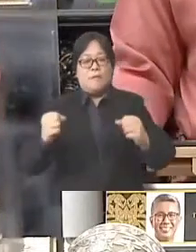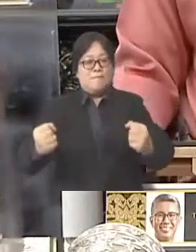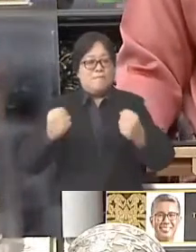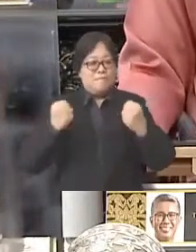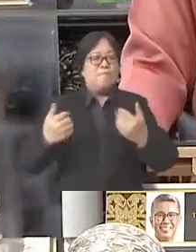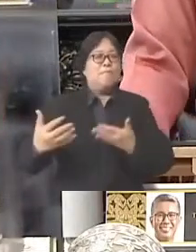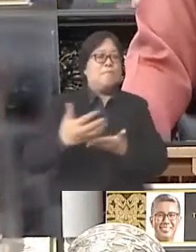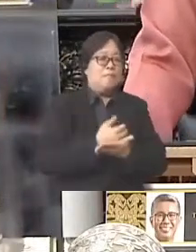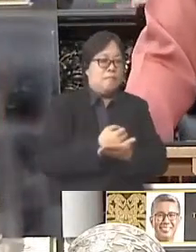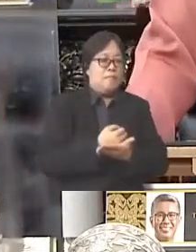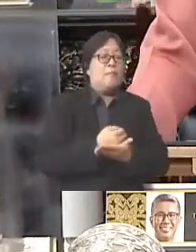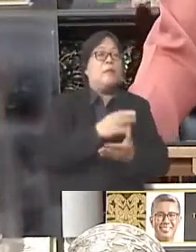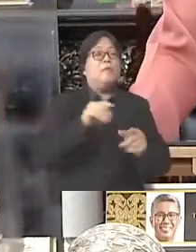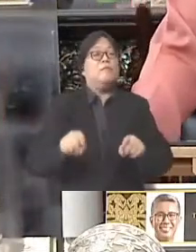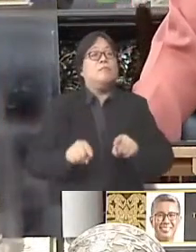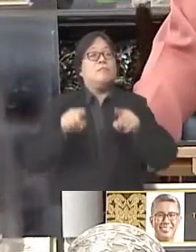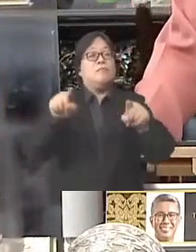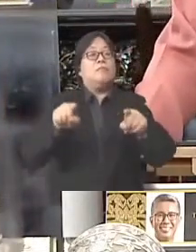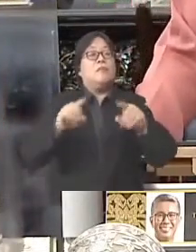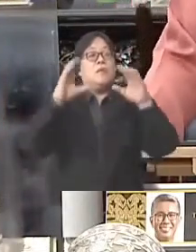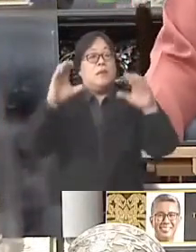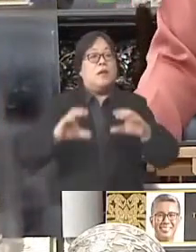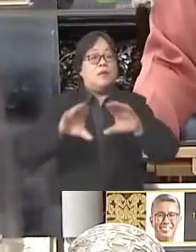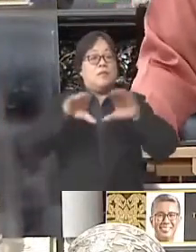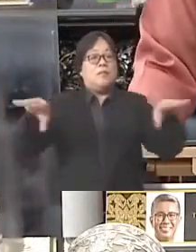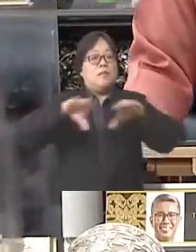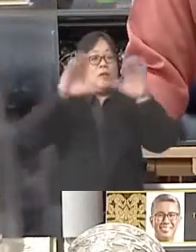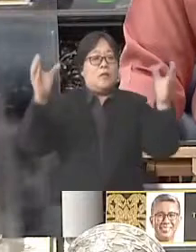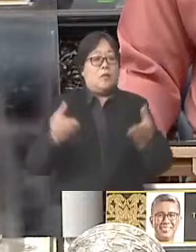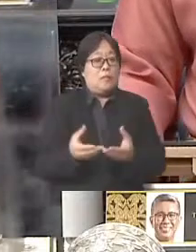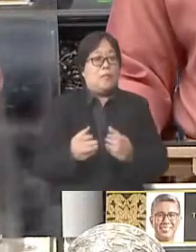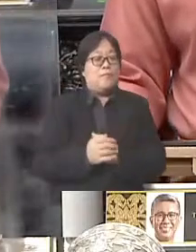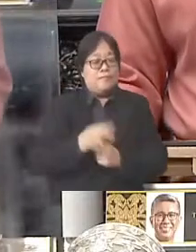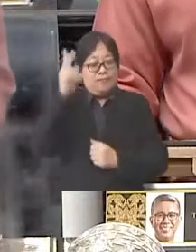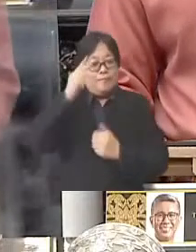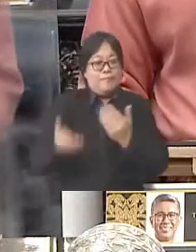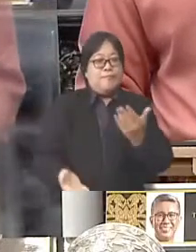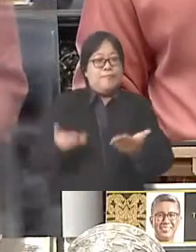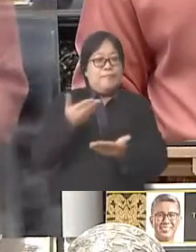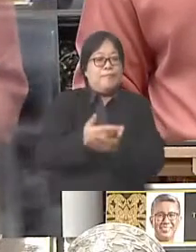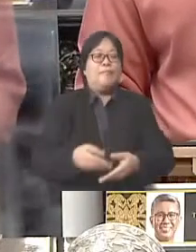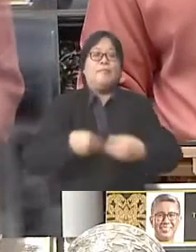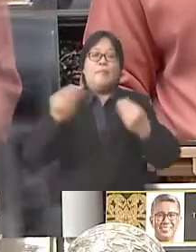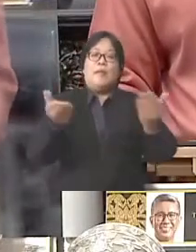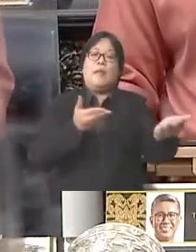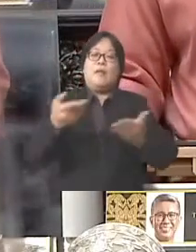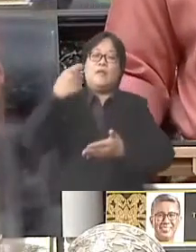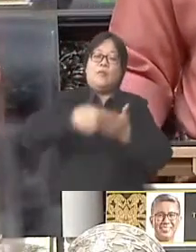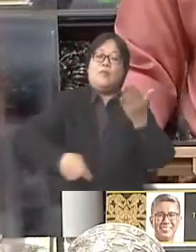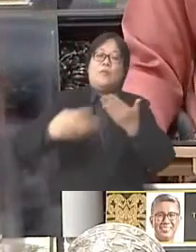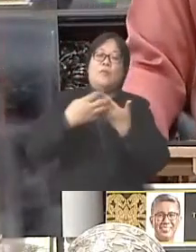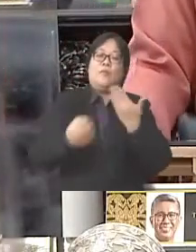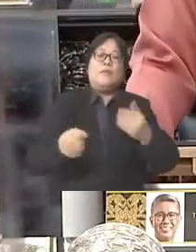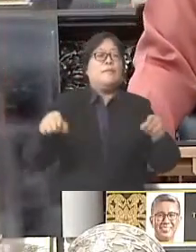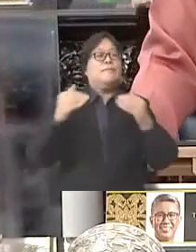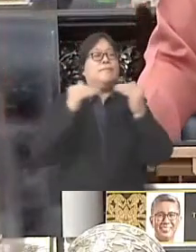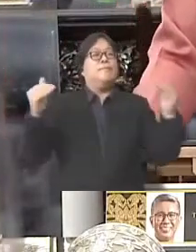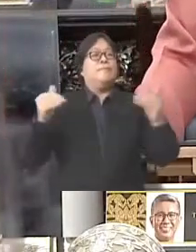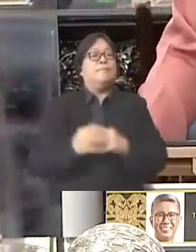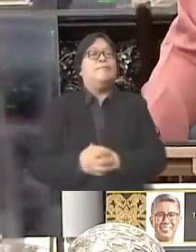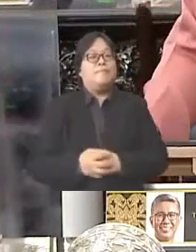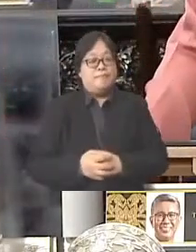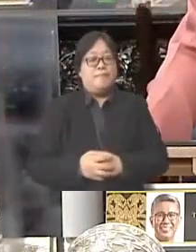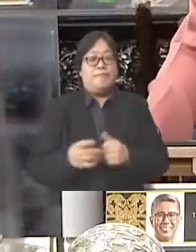kemampuan hasil dan selaras dengan amalan diperingkat atau bangsa kerajaan bercadang untuk memberikan layanan Cukai sama rata seperti